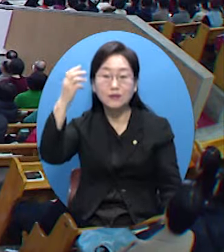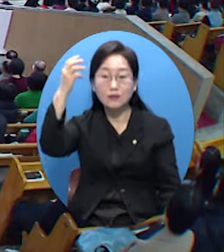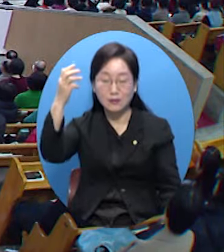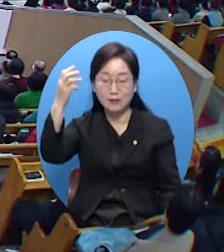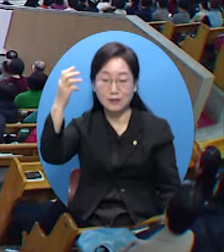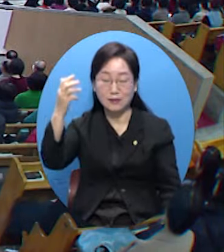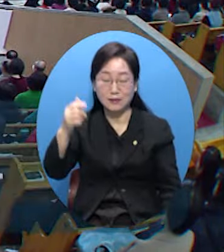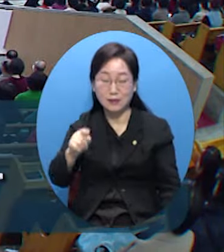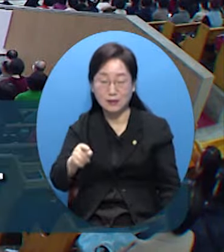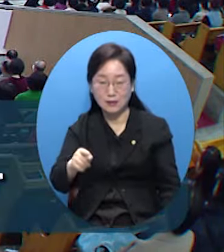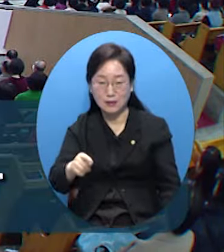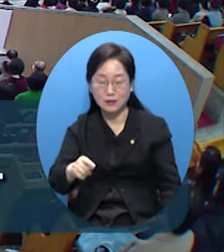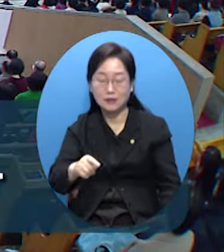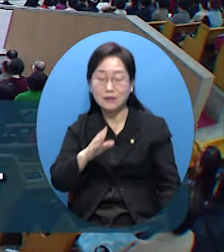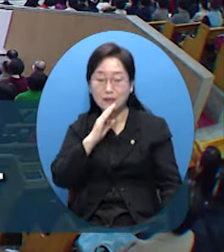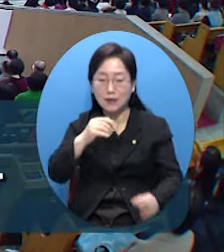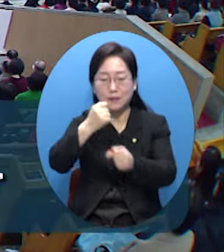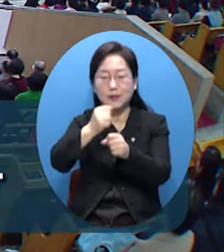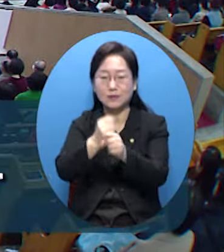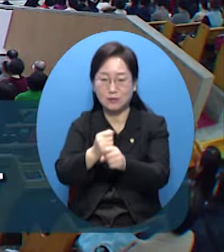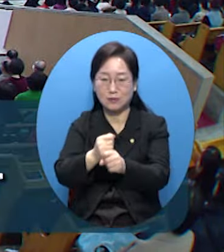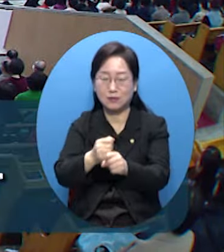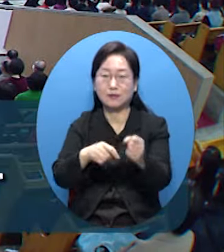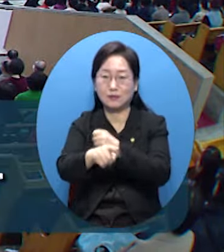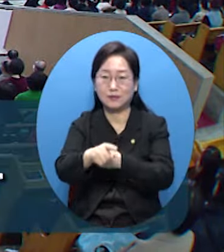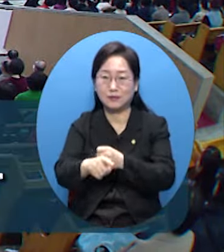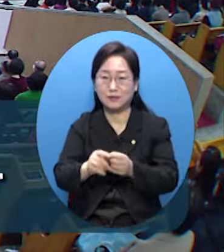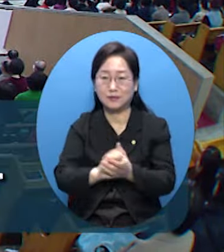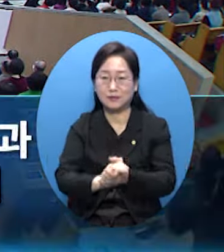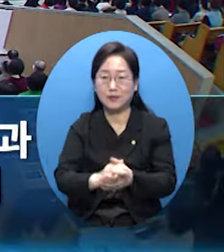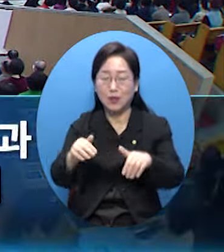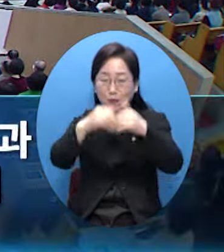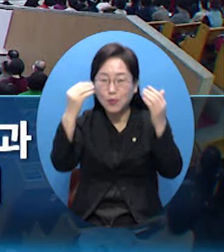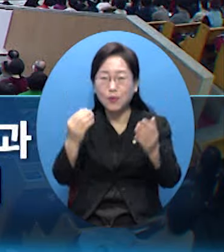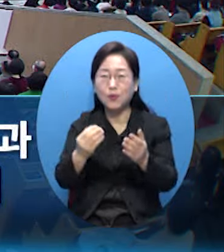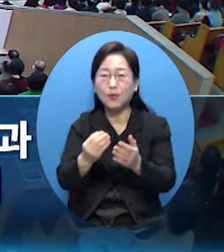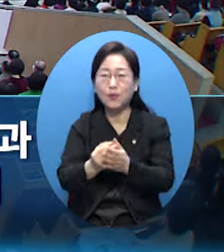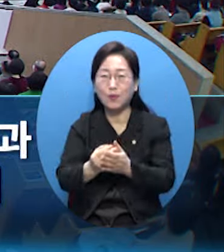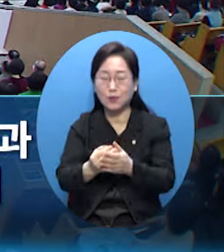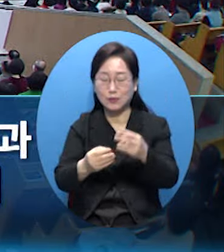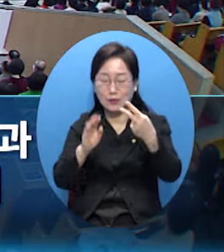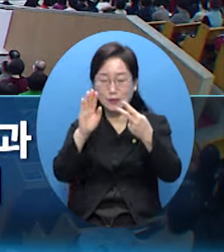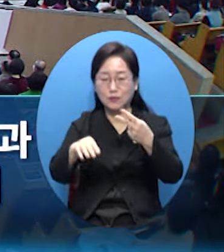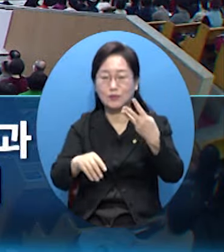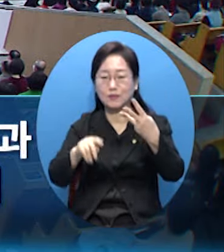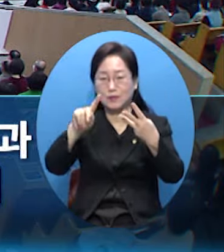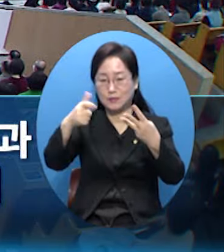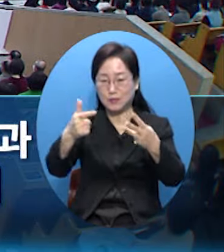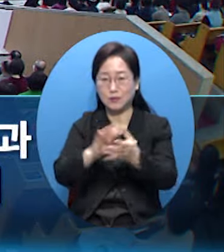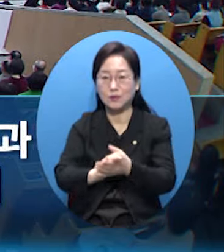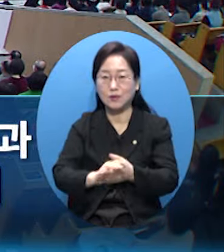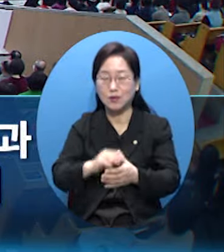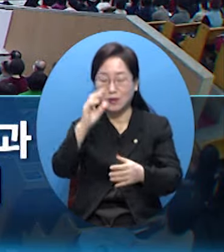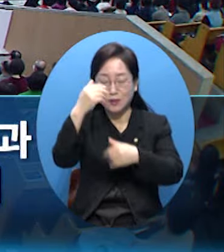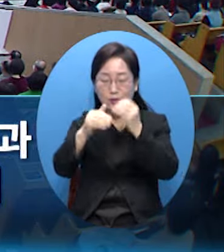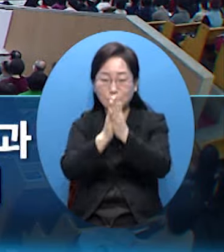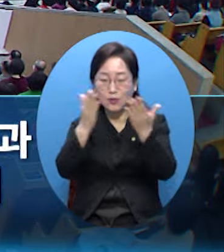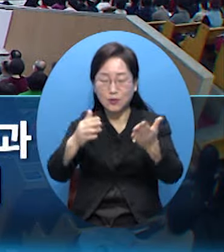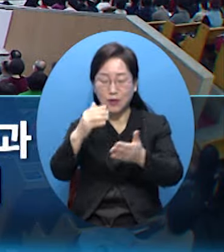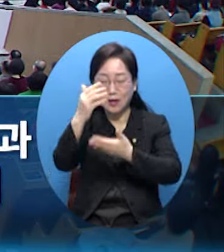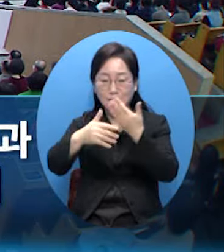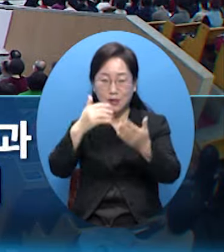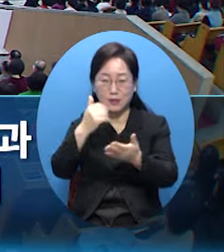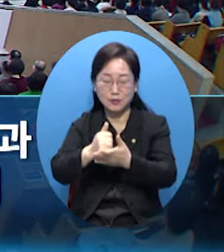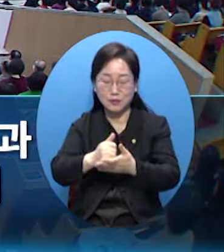성경의 저자는 성령님이시기 때문에 아까 디모데서 5장 3장 10절에 모든 성경은 하나님의 감동, 성령의 감동으로 기록된 것으로